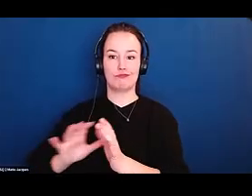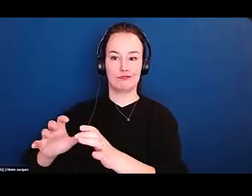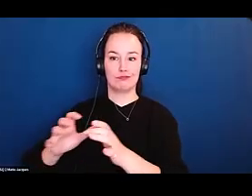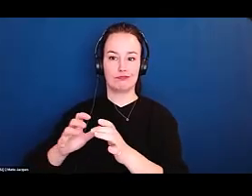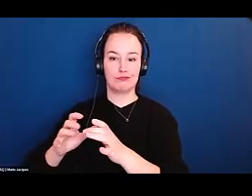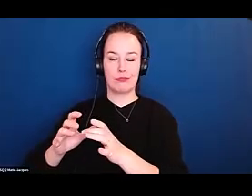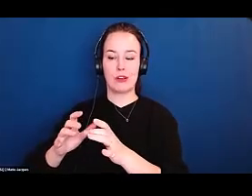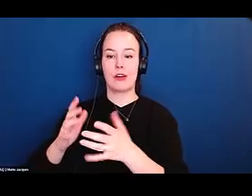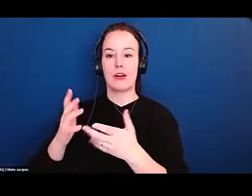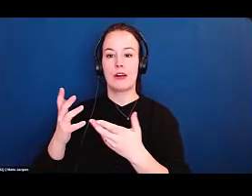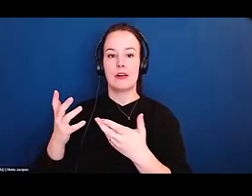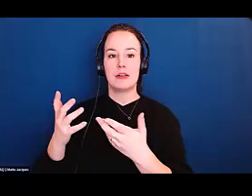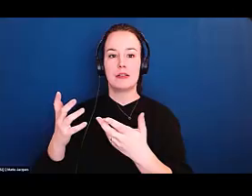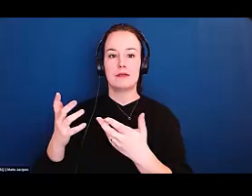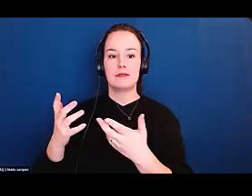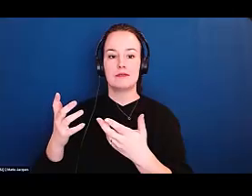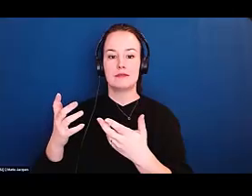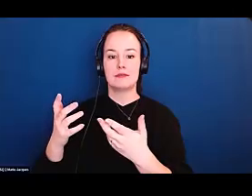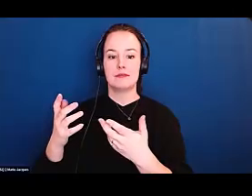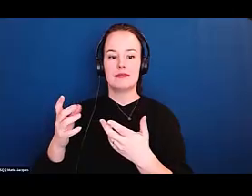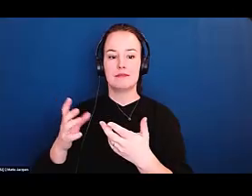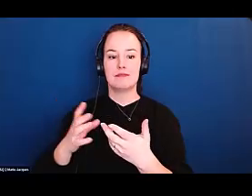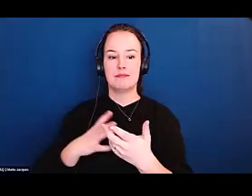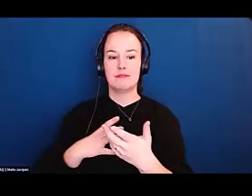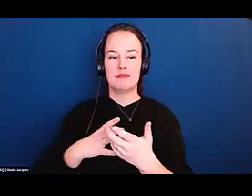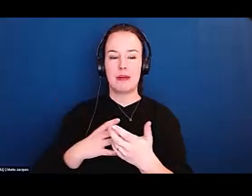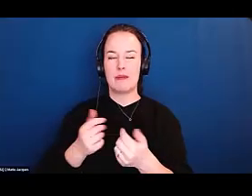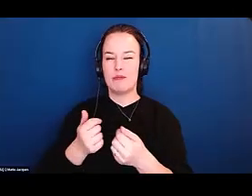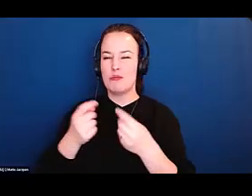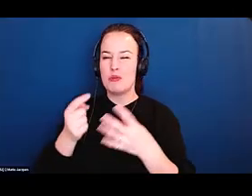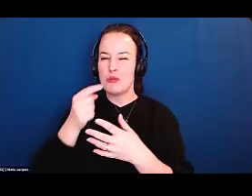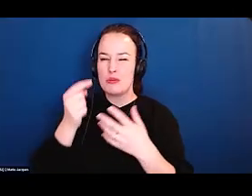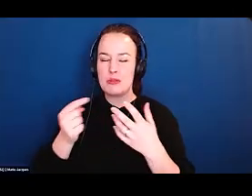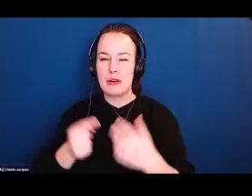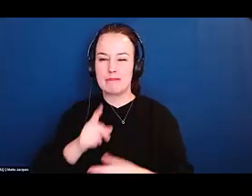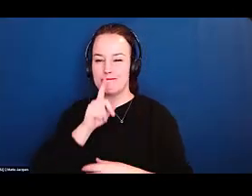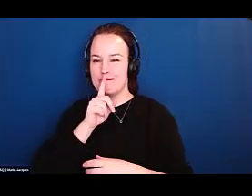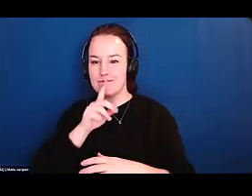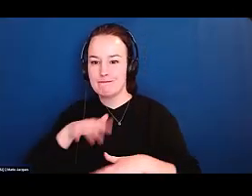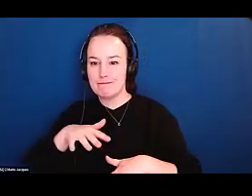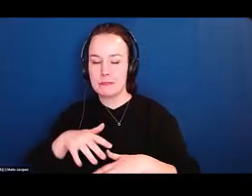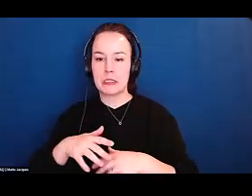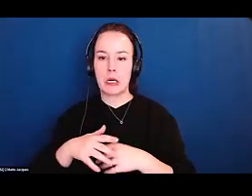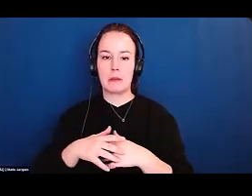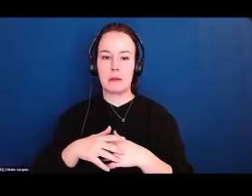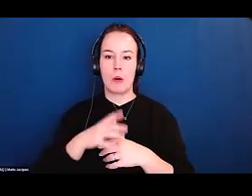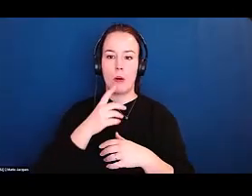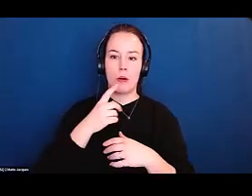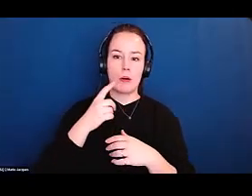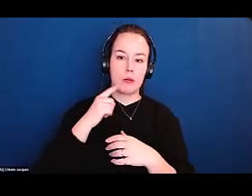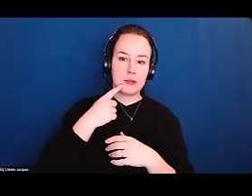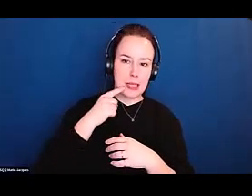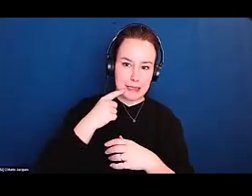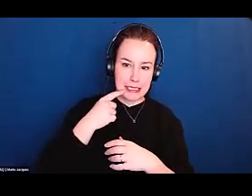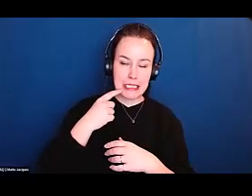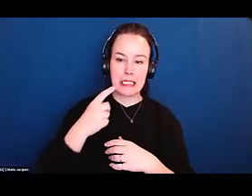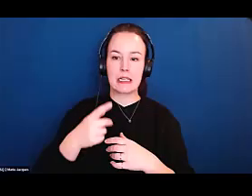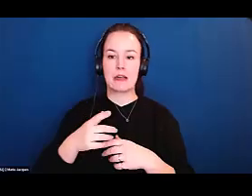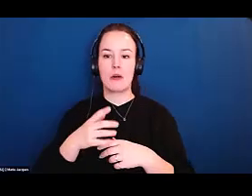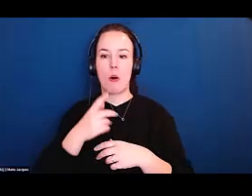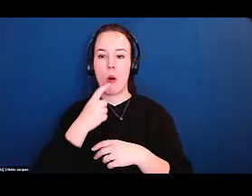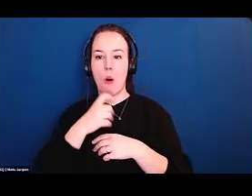et en fait, il y avait plein de choses dont on ne parlait pas. J'ai des problèmes de rétention d'eau, je suis